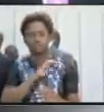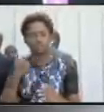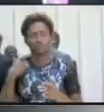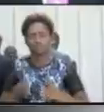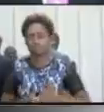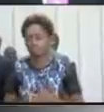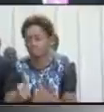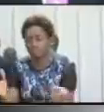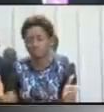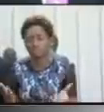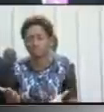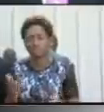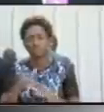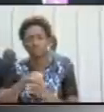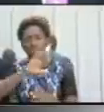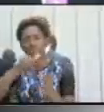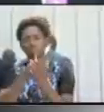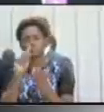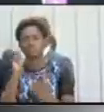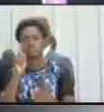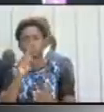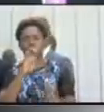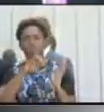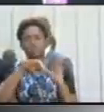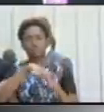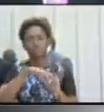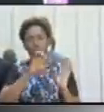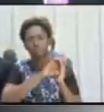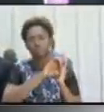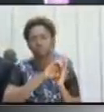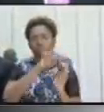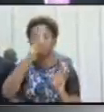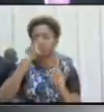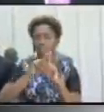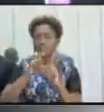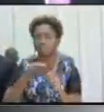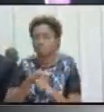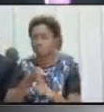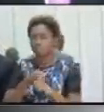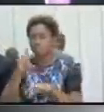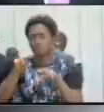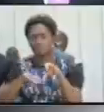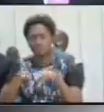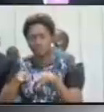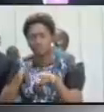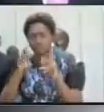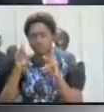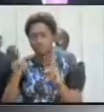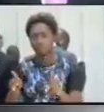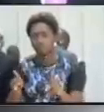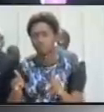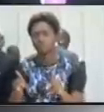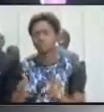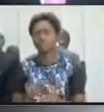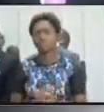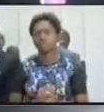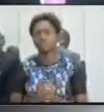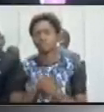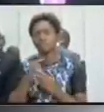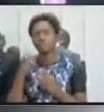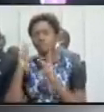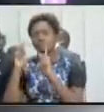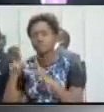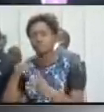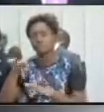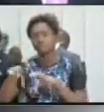Dans tout l'autre côté dans l'État, tout, les gens des ordres qui font, les gens qui font des ordres là,